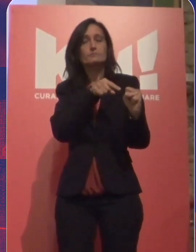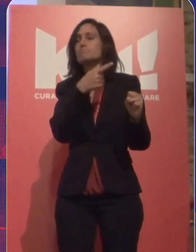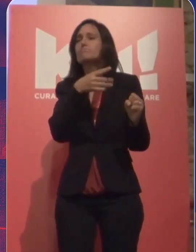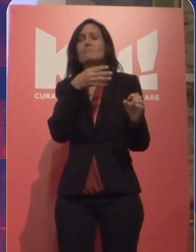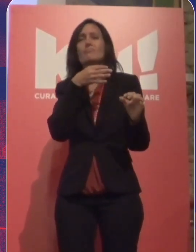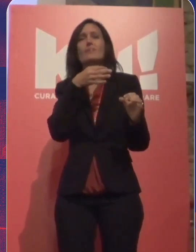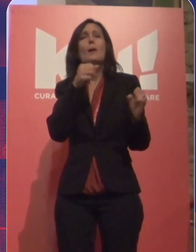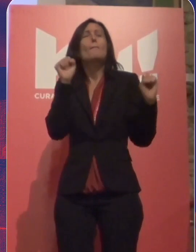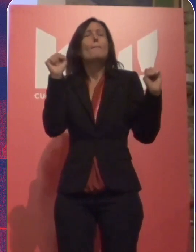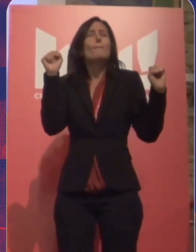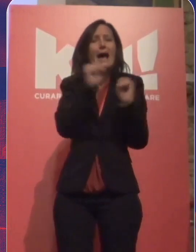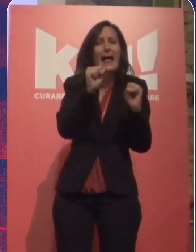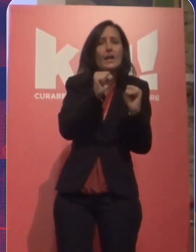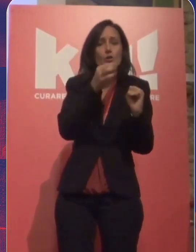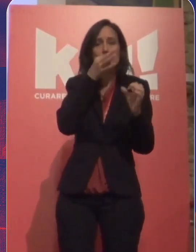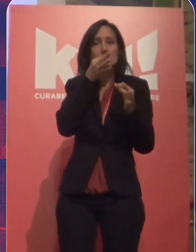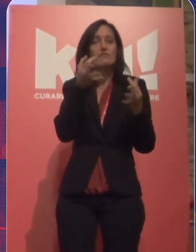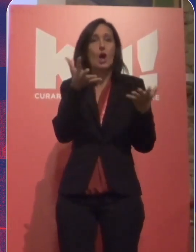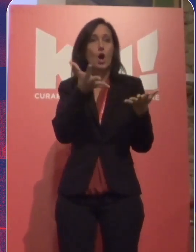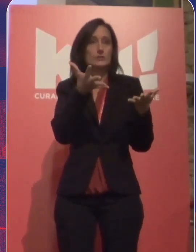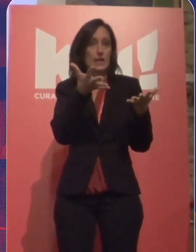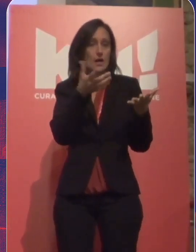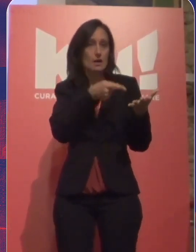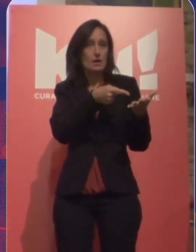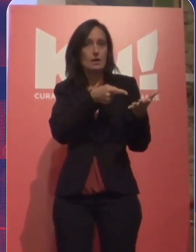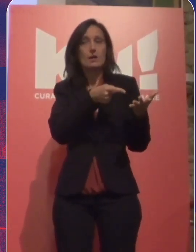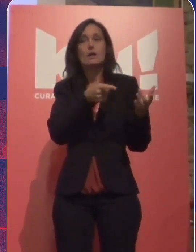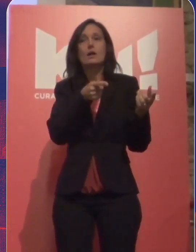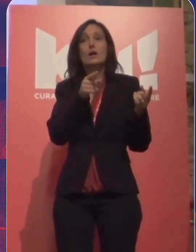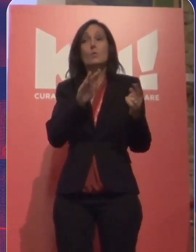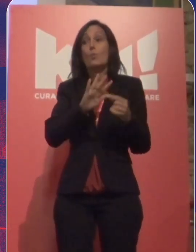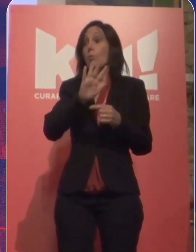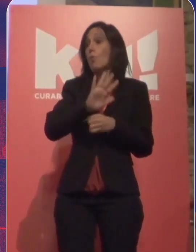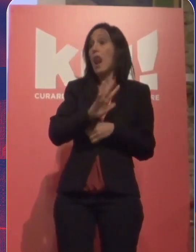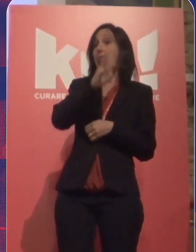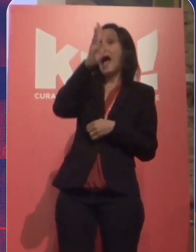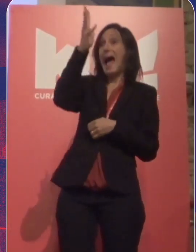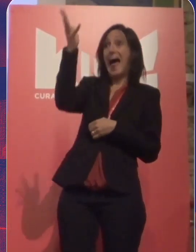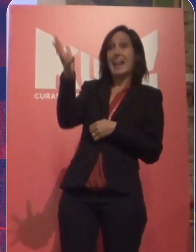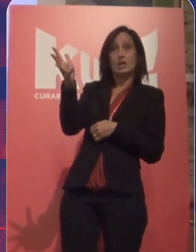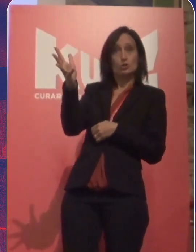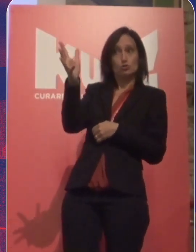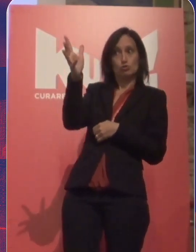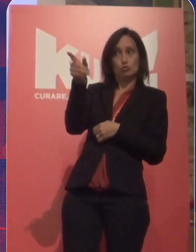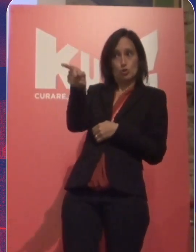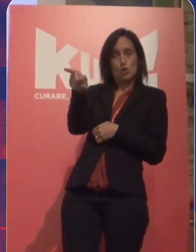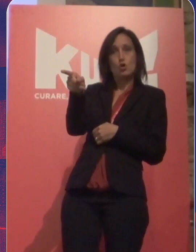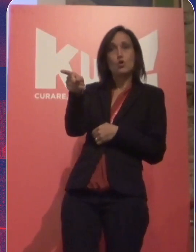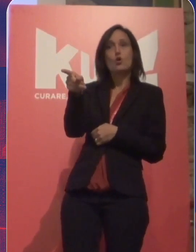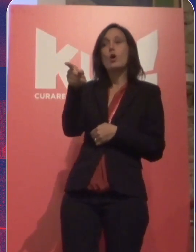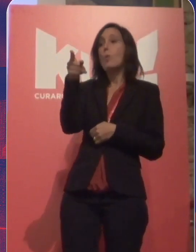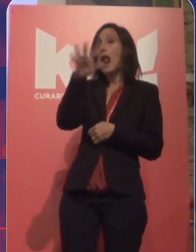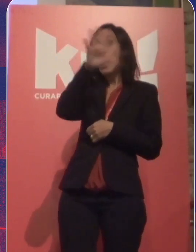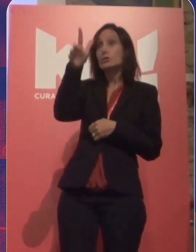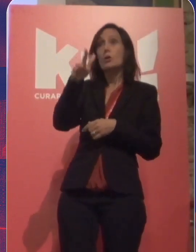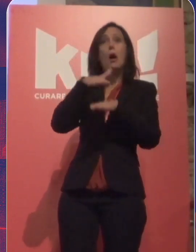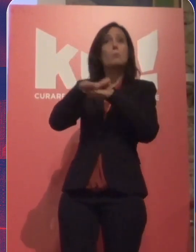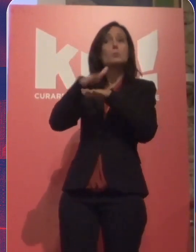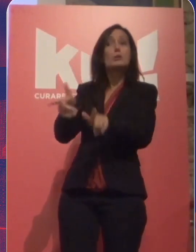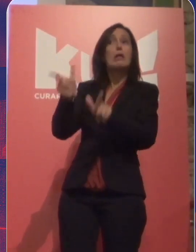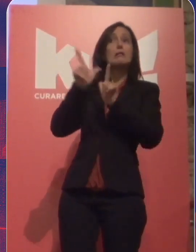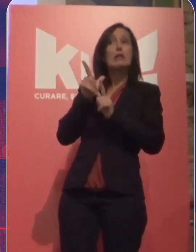il grande altro simbolico l'altro che ci dai punti di riferimento l'altro che